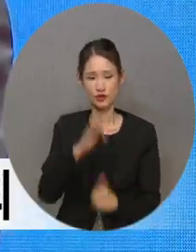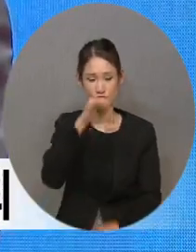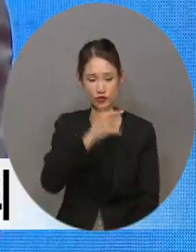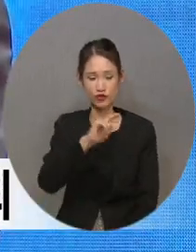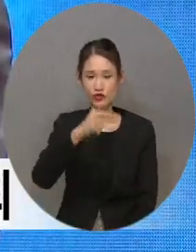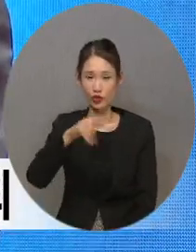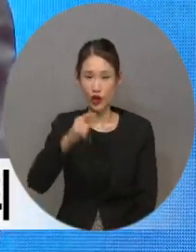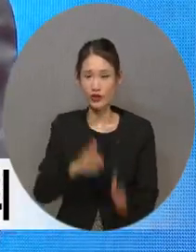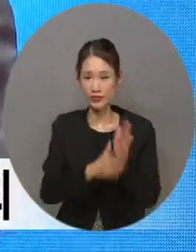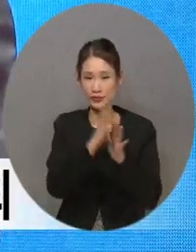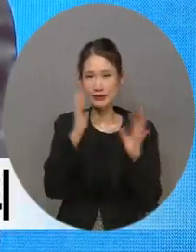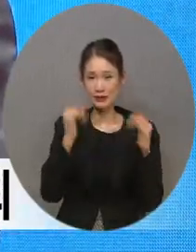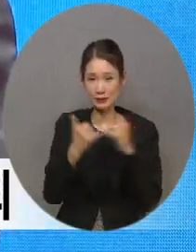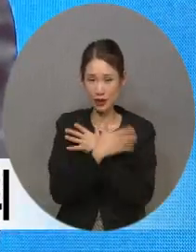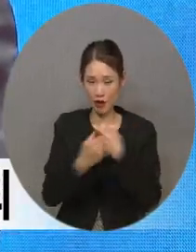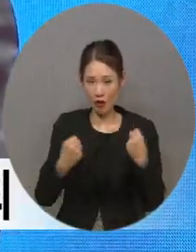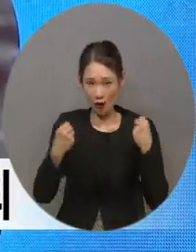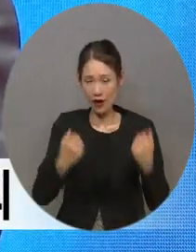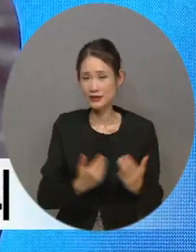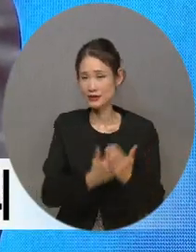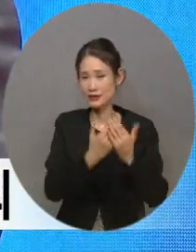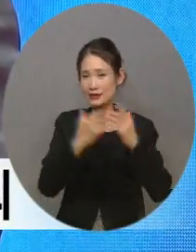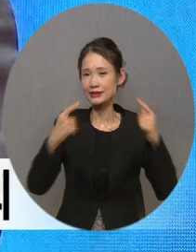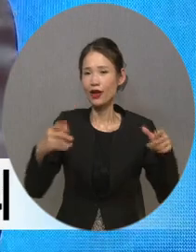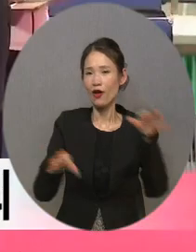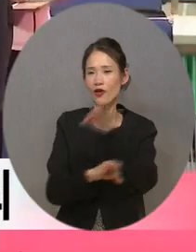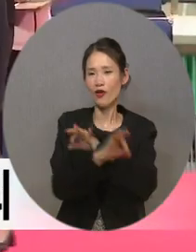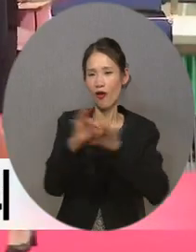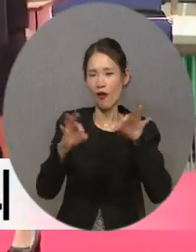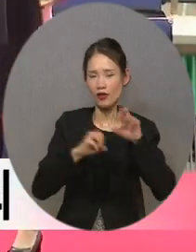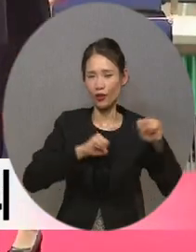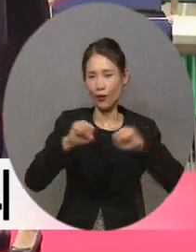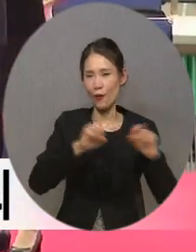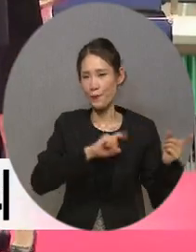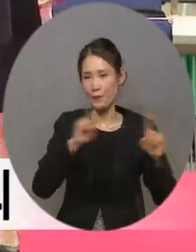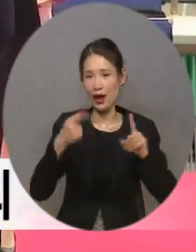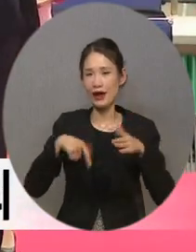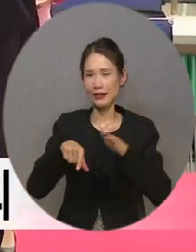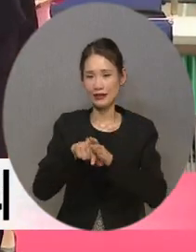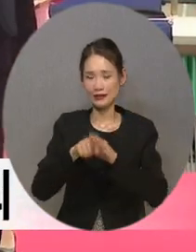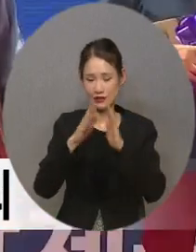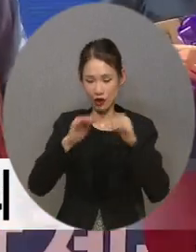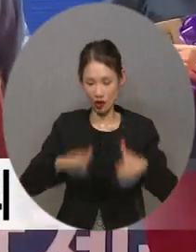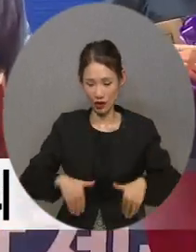순천시는 시민 건강 증진과 지역경제 활성화를 위해 이번 전남 어르신